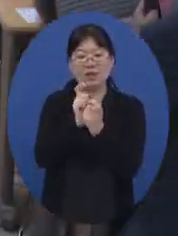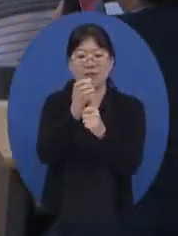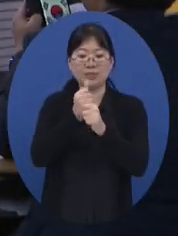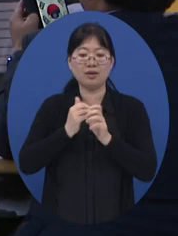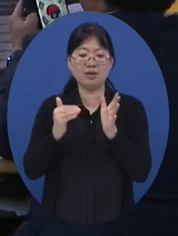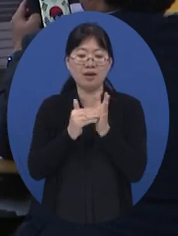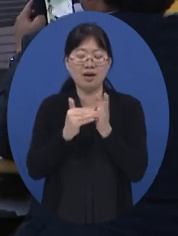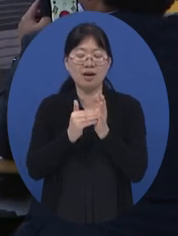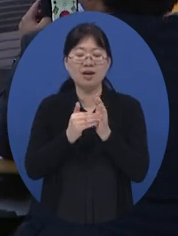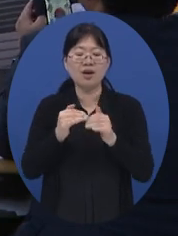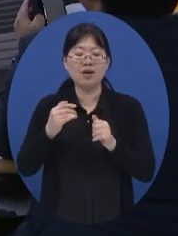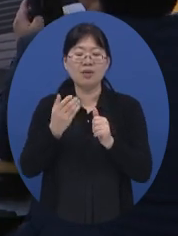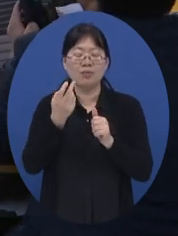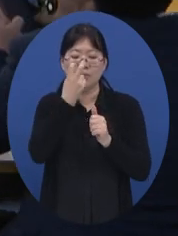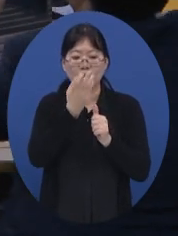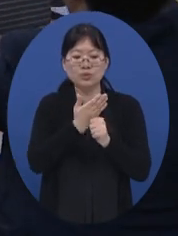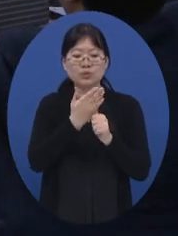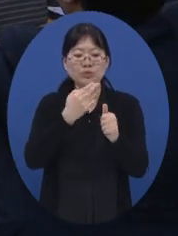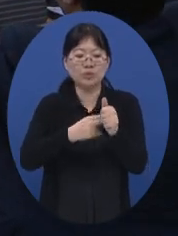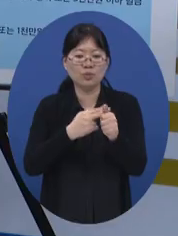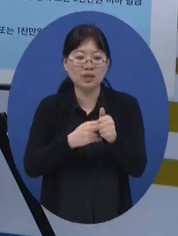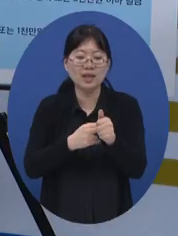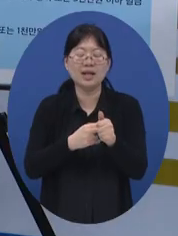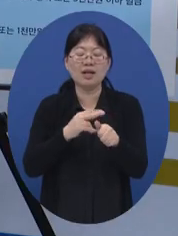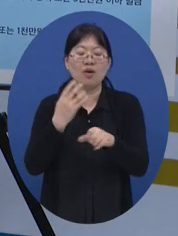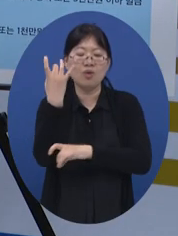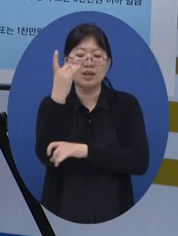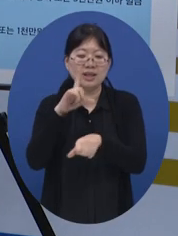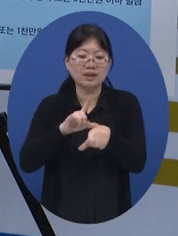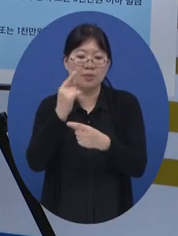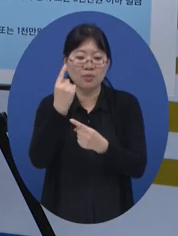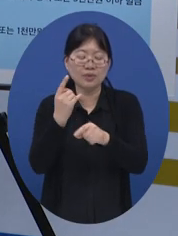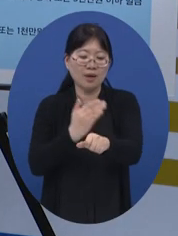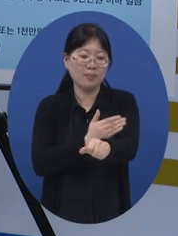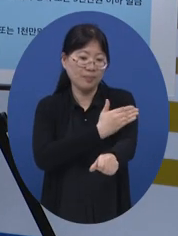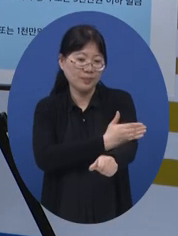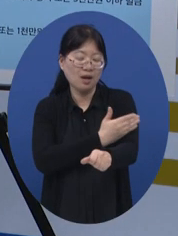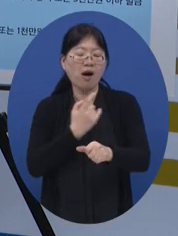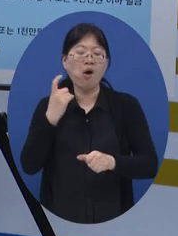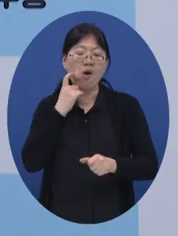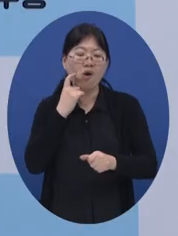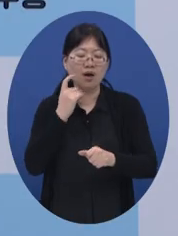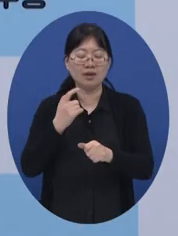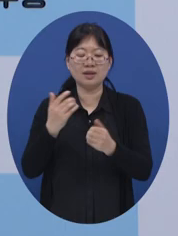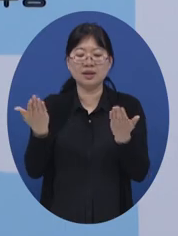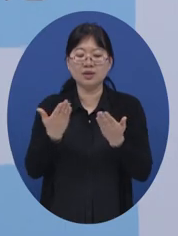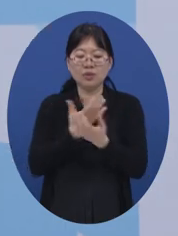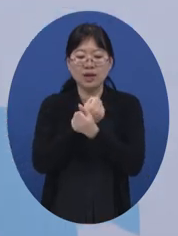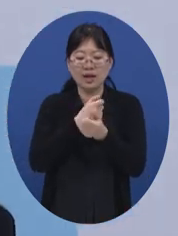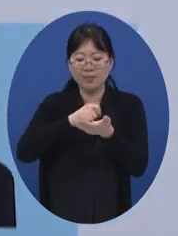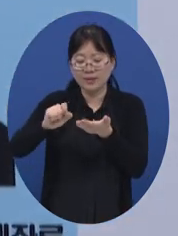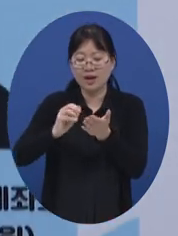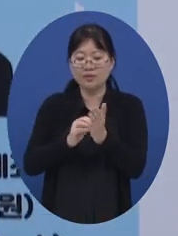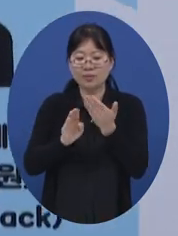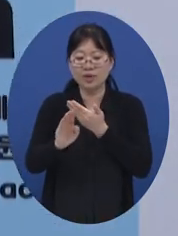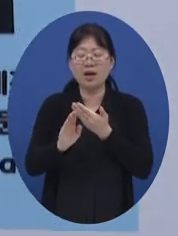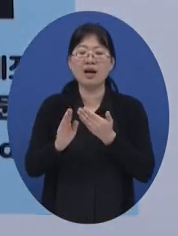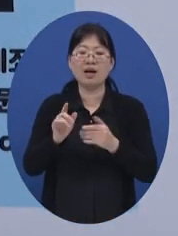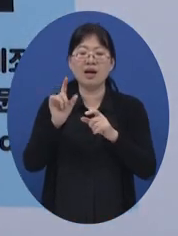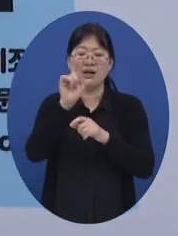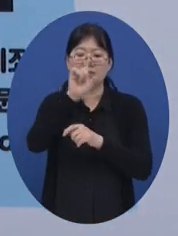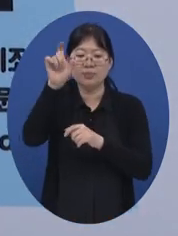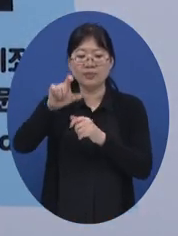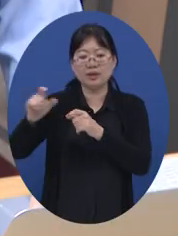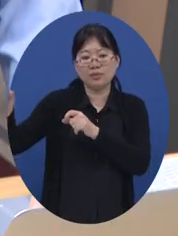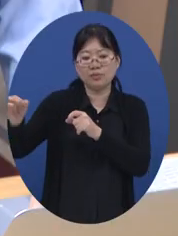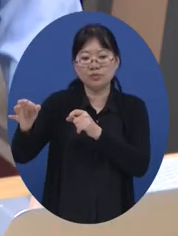검거했습니다. 보육교사의 근무 시간을 실제보다 부풀려 허위 근로계약서를 작성한 뒤 지자체로부터 보조금을